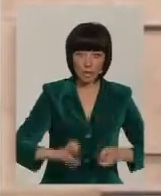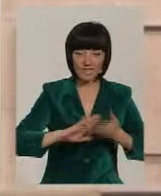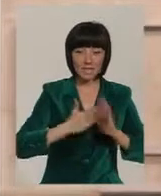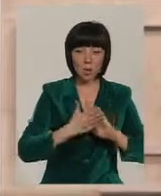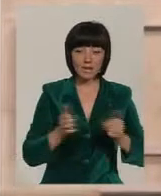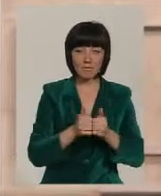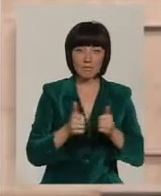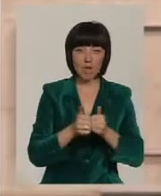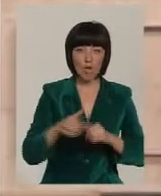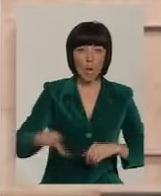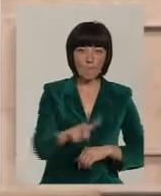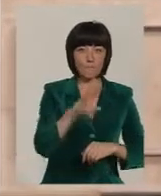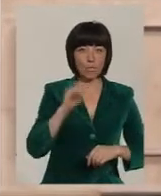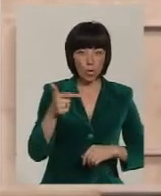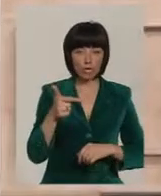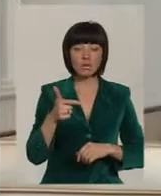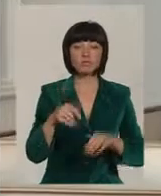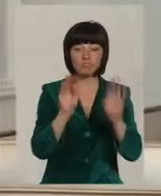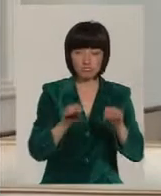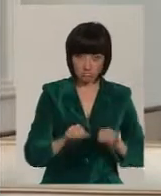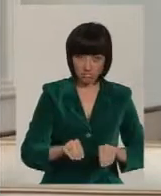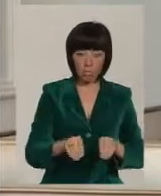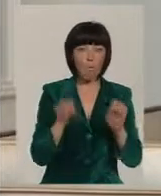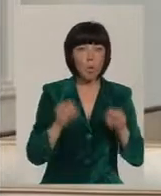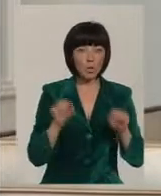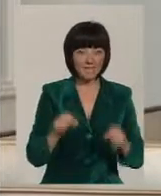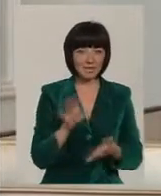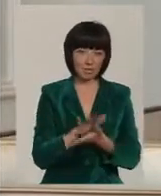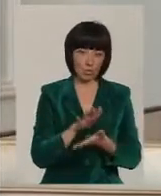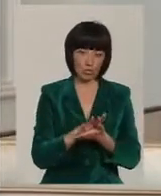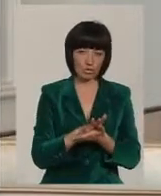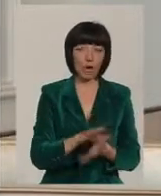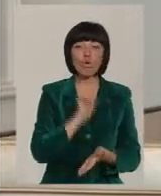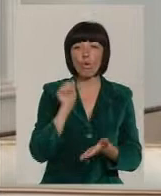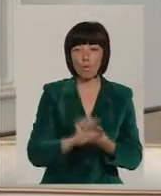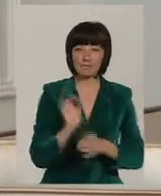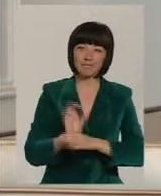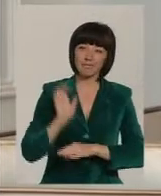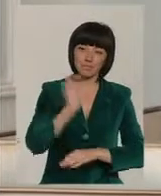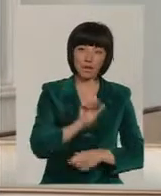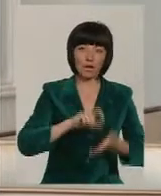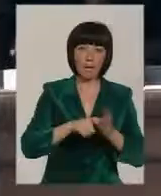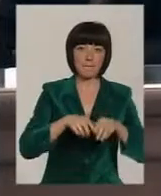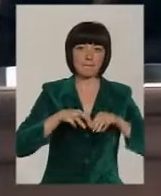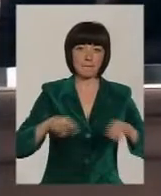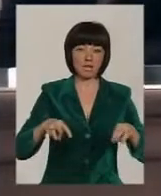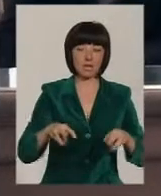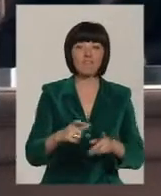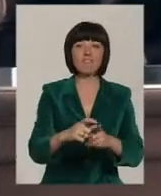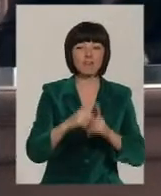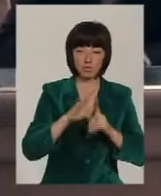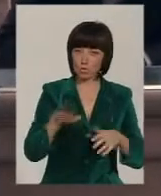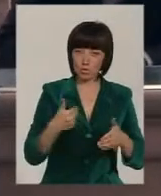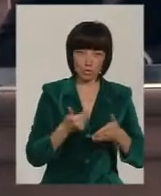ситуації навколо Південного Бугу склали список потенційних забруднювачів. Документ спрямували до Кабміну. Відповіді